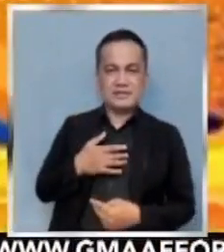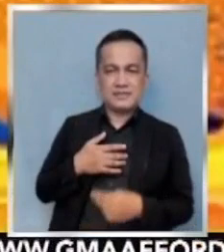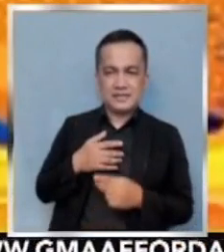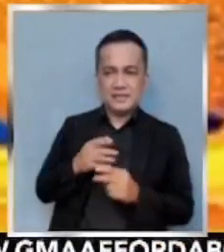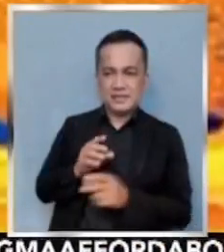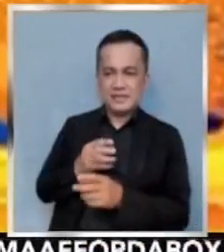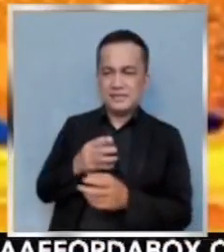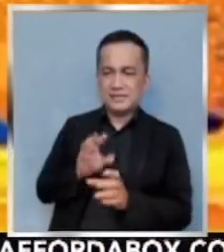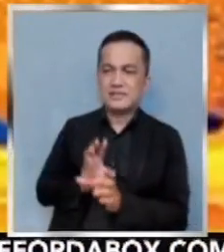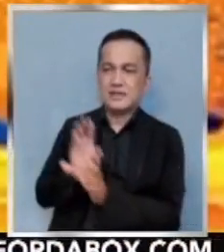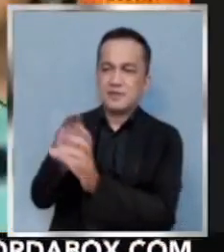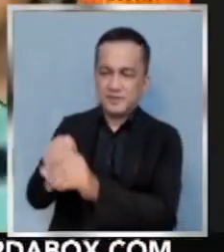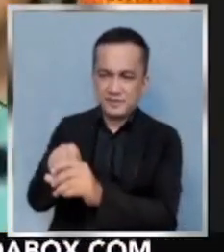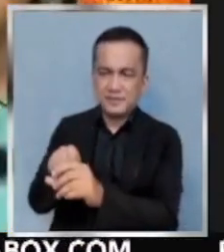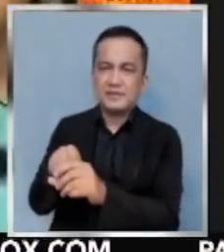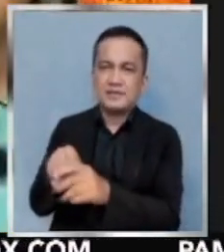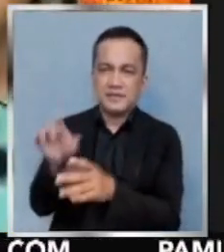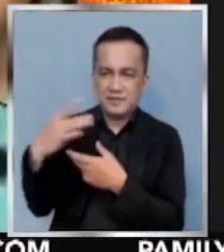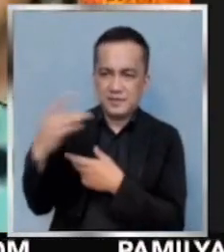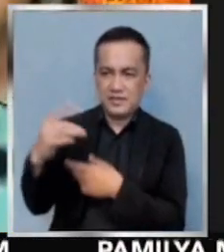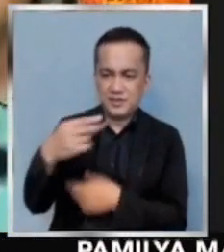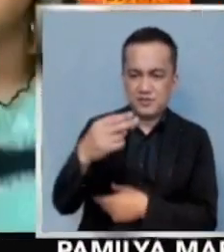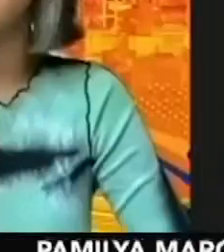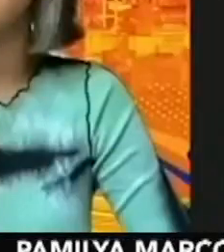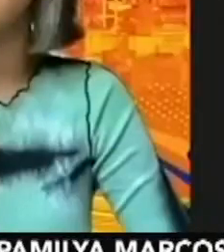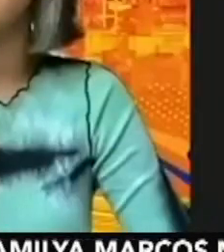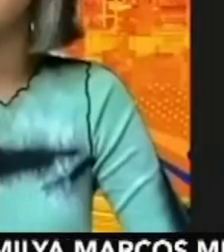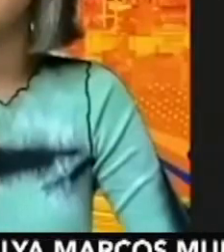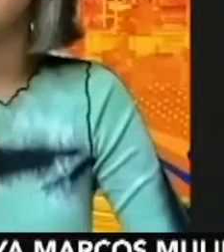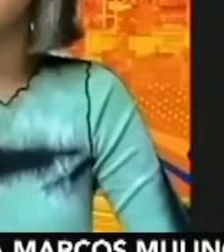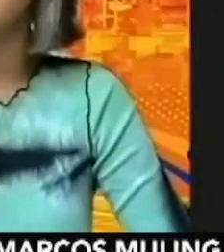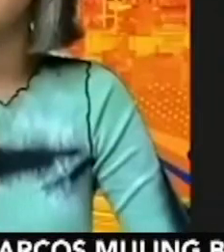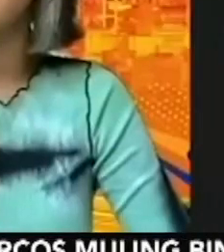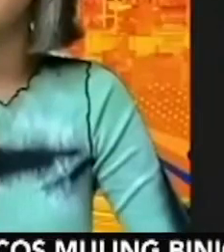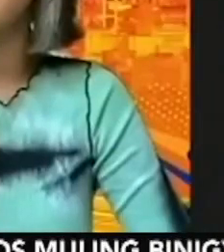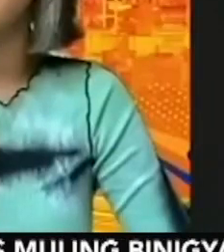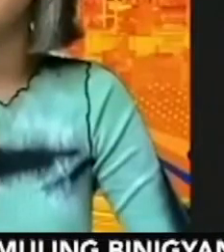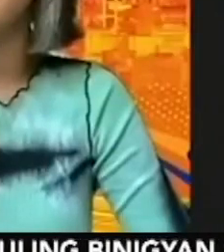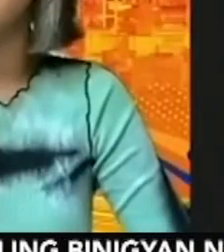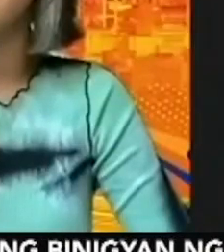dito for Running Man Philippines. Nelson Canlas, updated sa Showbiz Happenings.